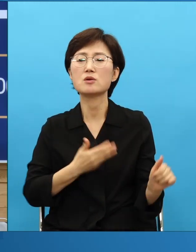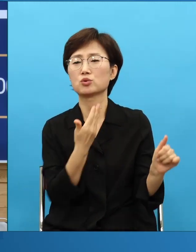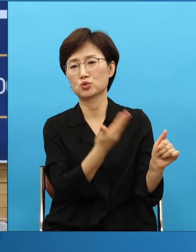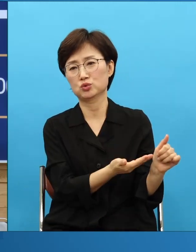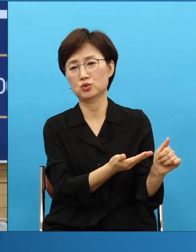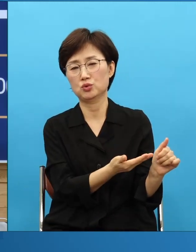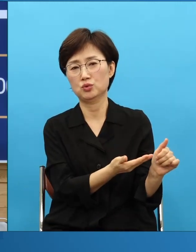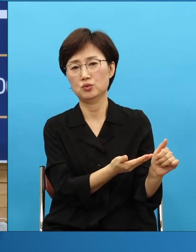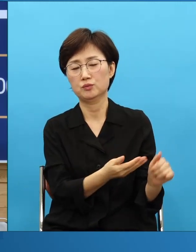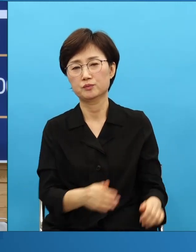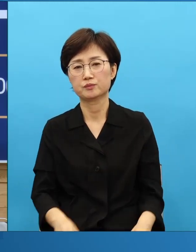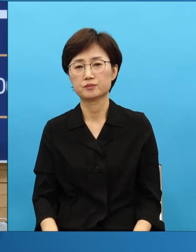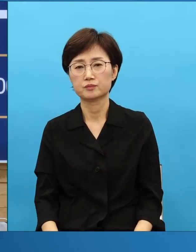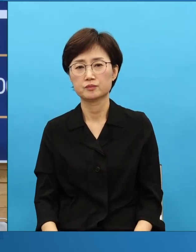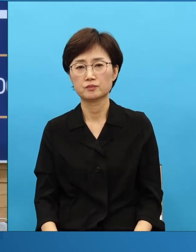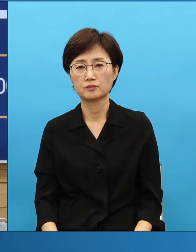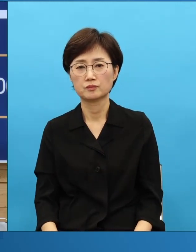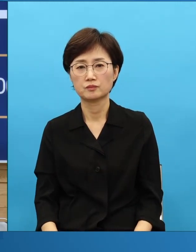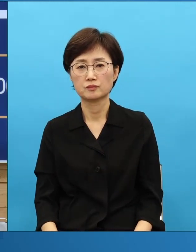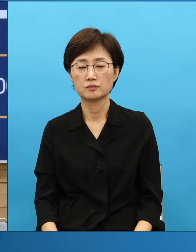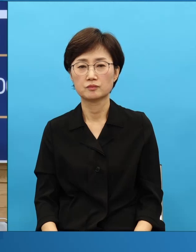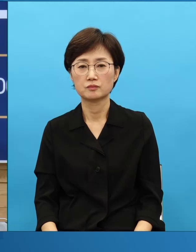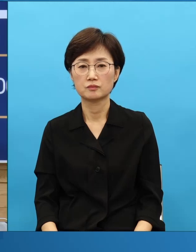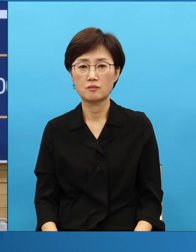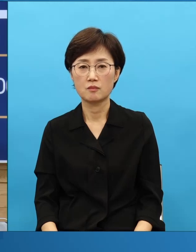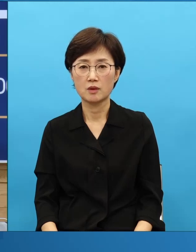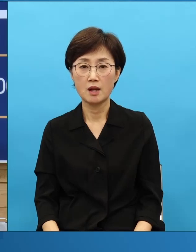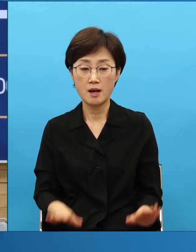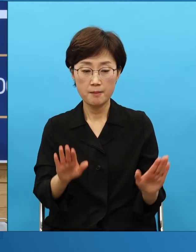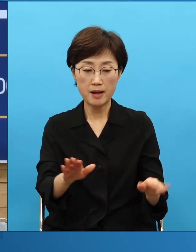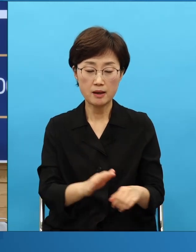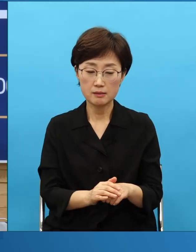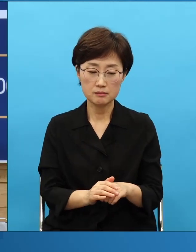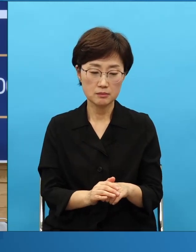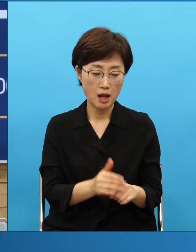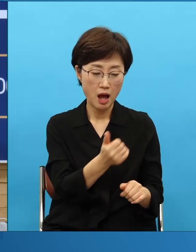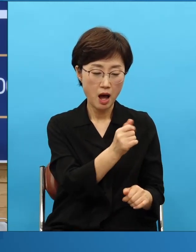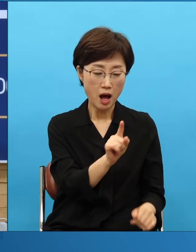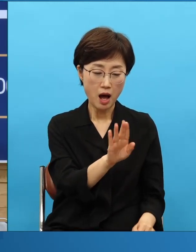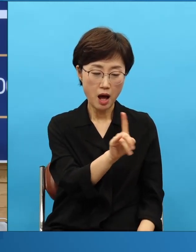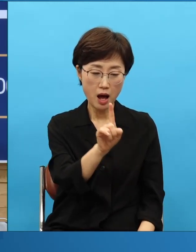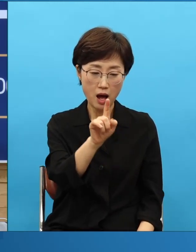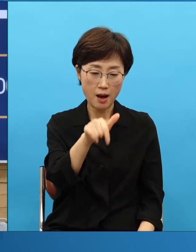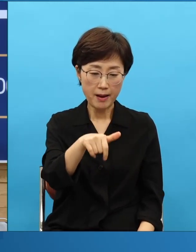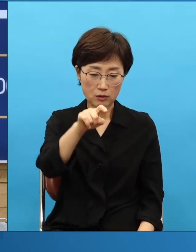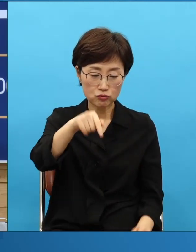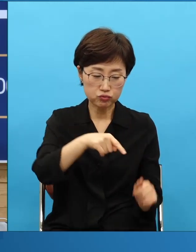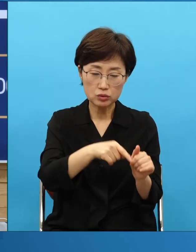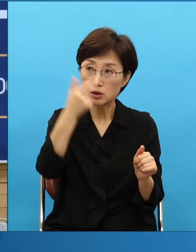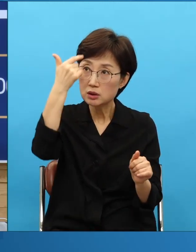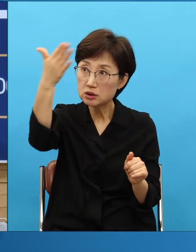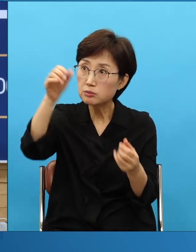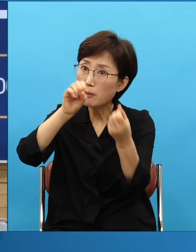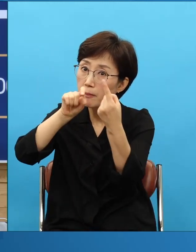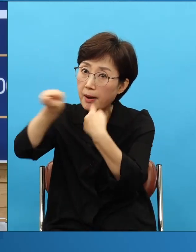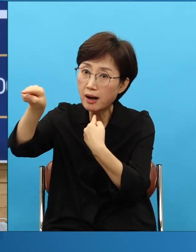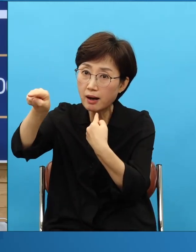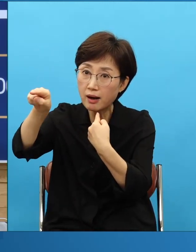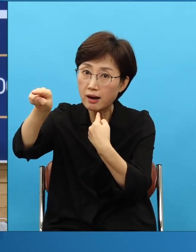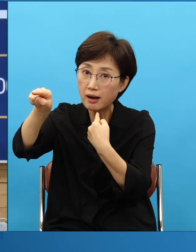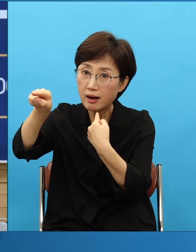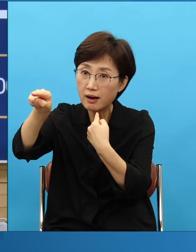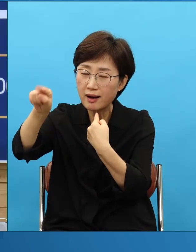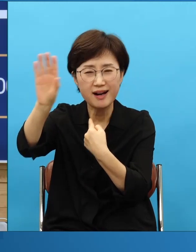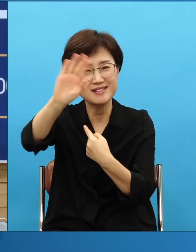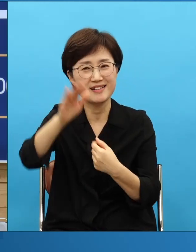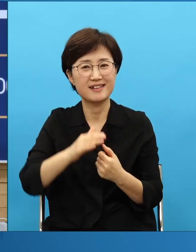faith. 얘기예요. This is the words that we see there. 자, 그 질문에 대해서는 대답을 안 했잖아요. 그렇죠? And so the question that he asked wasn't answered. 그리고 말씀 속에